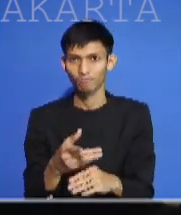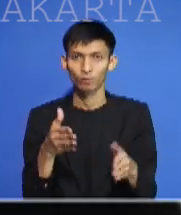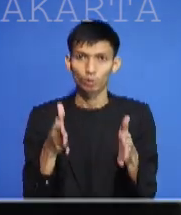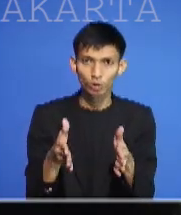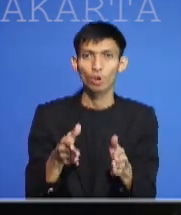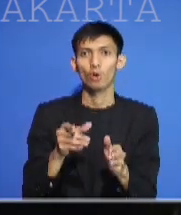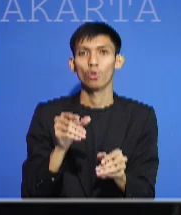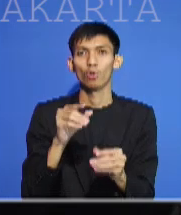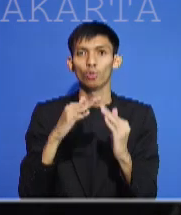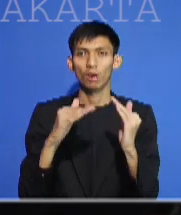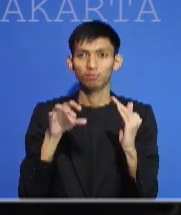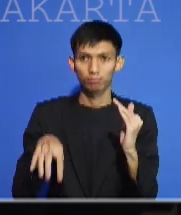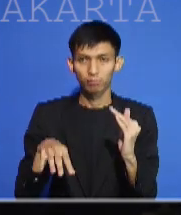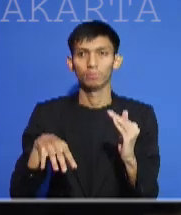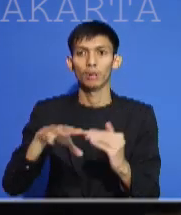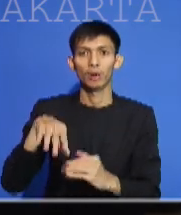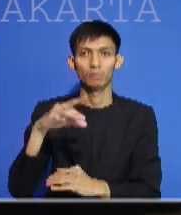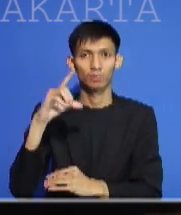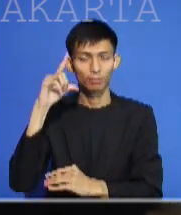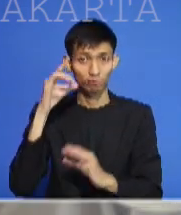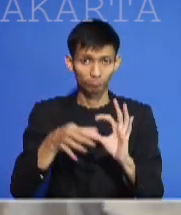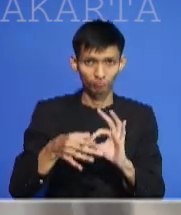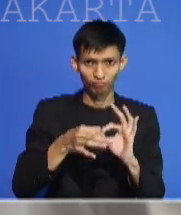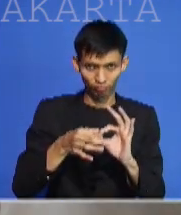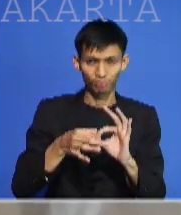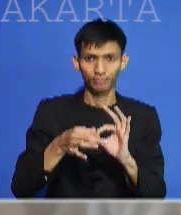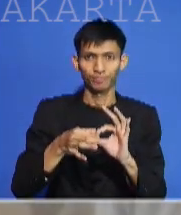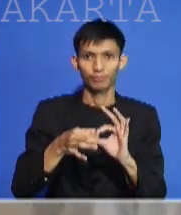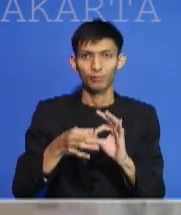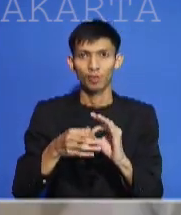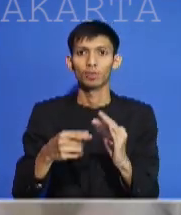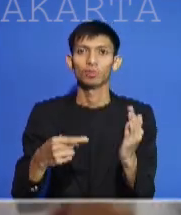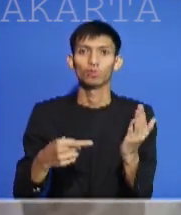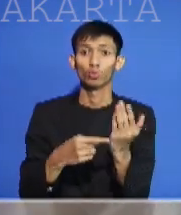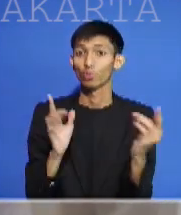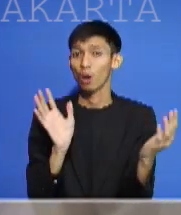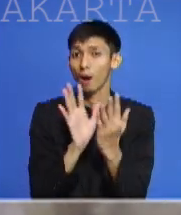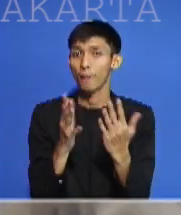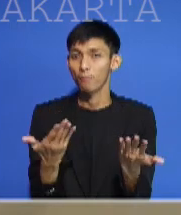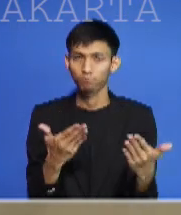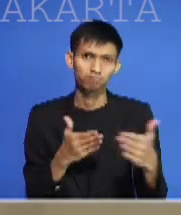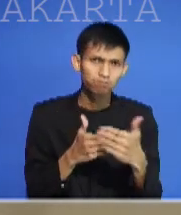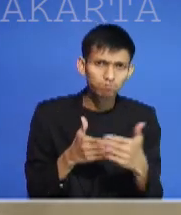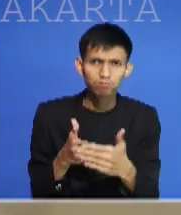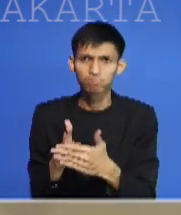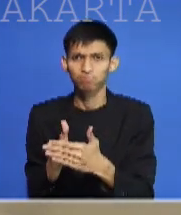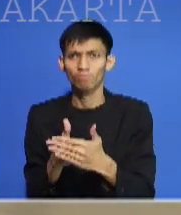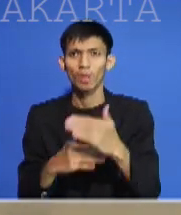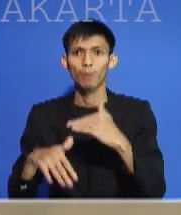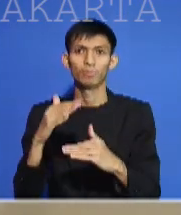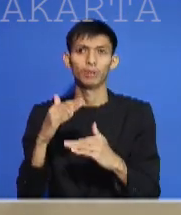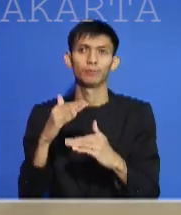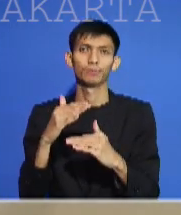bekerjasama dengan Pemkab Sleman. Di tengah laju transformasi digital, PMI dihadapkan pada tantangan yang semakin kompleks. Untuk itu